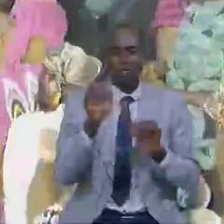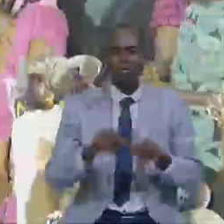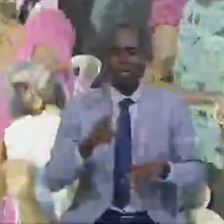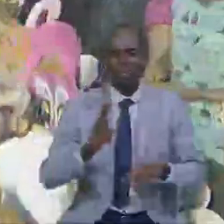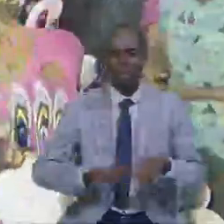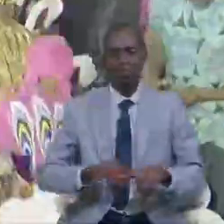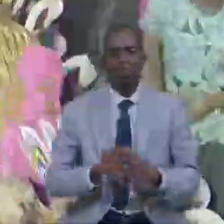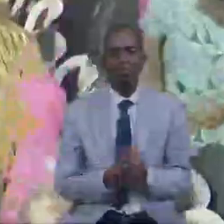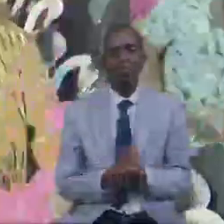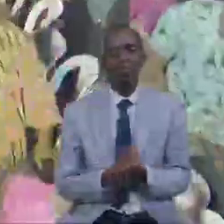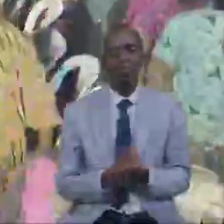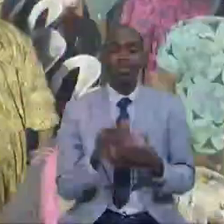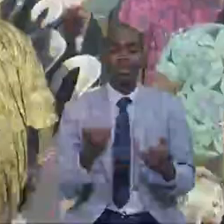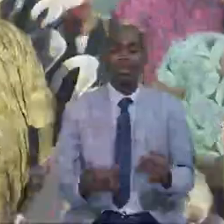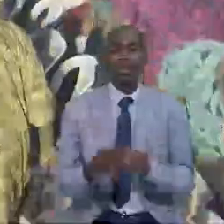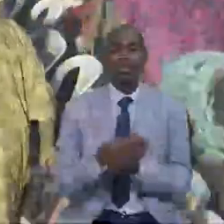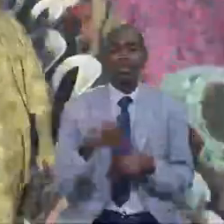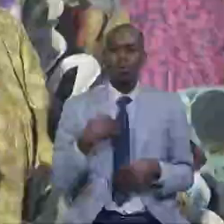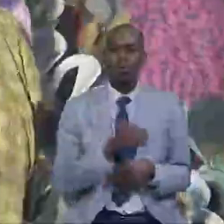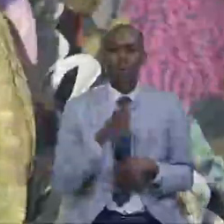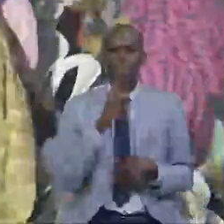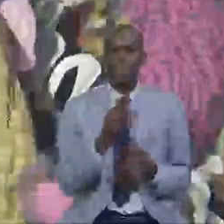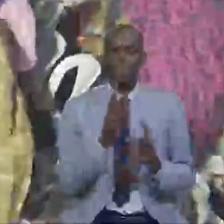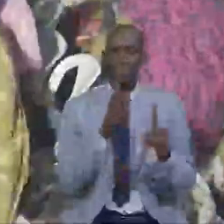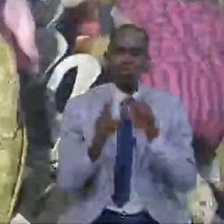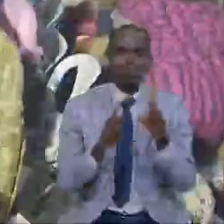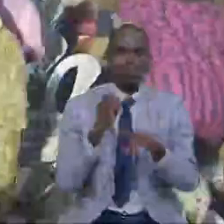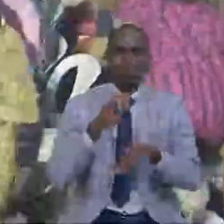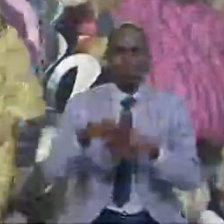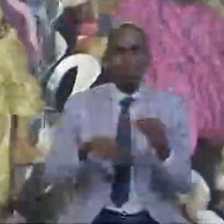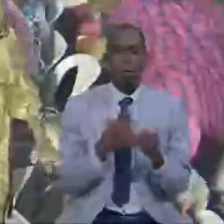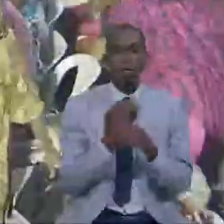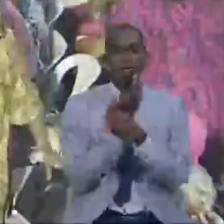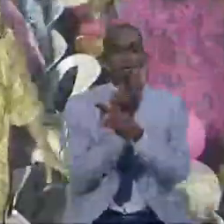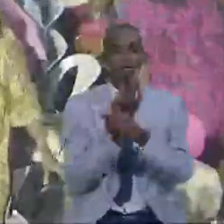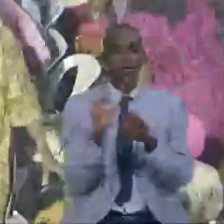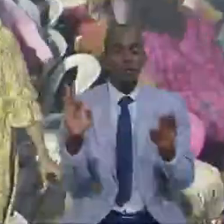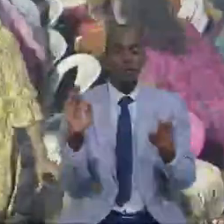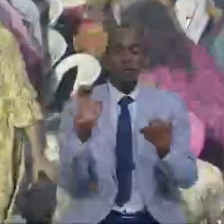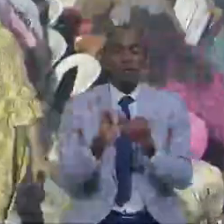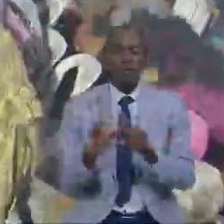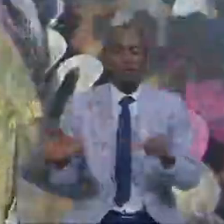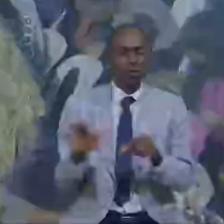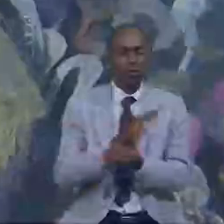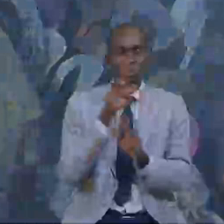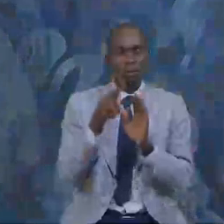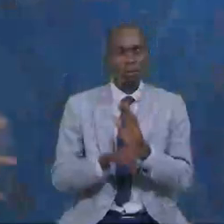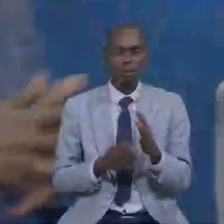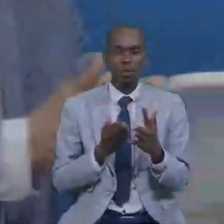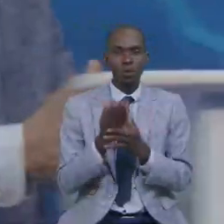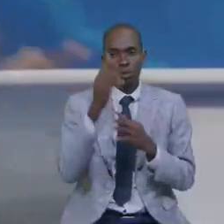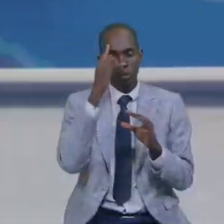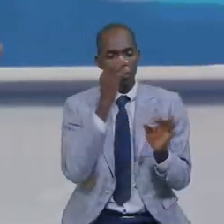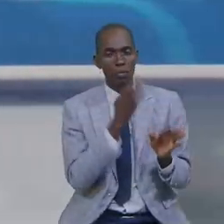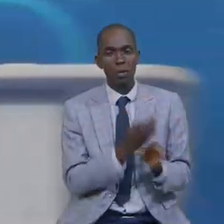Dieu t'a dit tu peux t'asseoir aujourd'hui nous parlons de la Libération la libération en